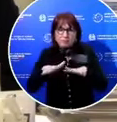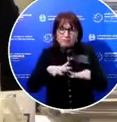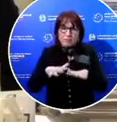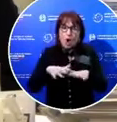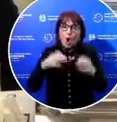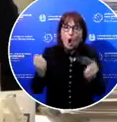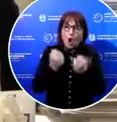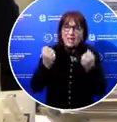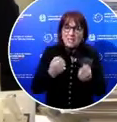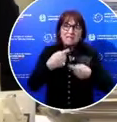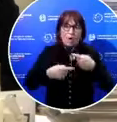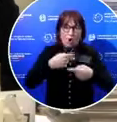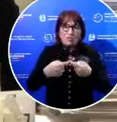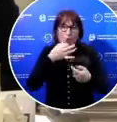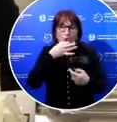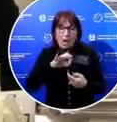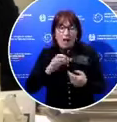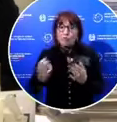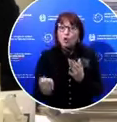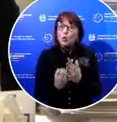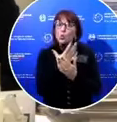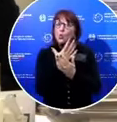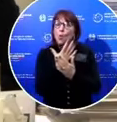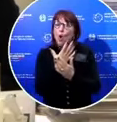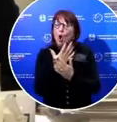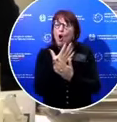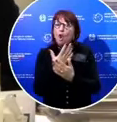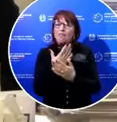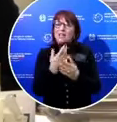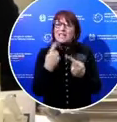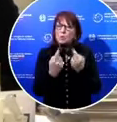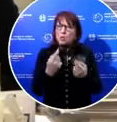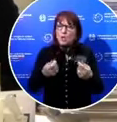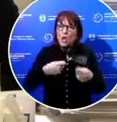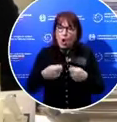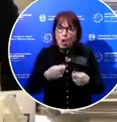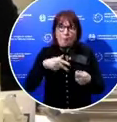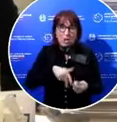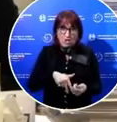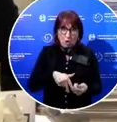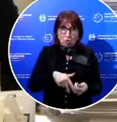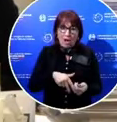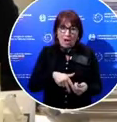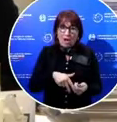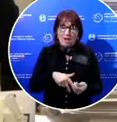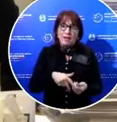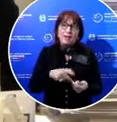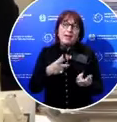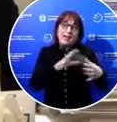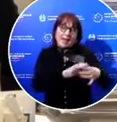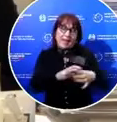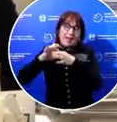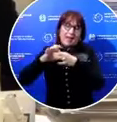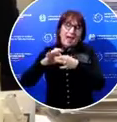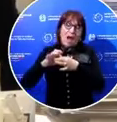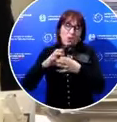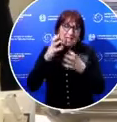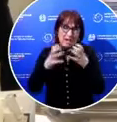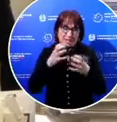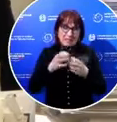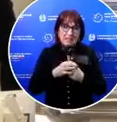e organizzativi alle nuove dimensioni economiche e sociali determinate dalla crisi. Hanno